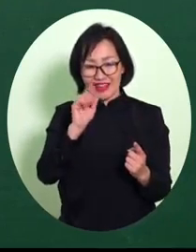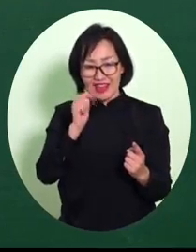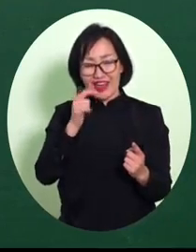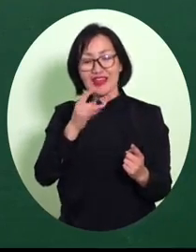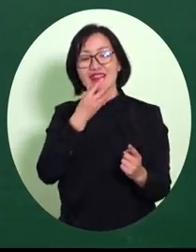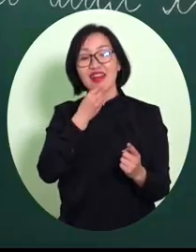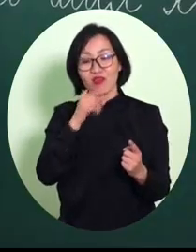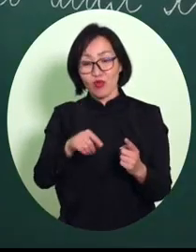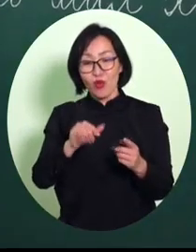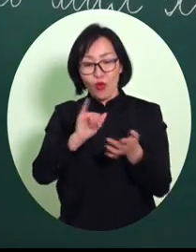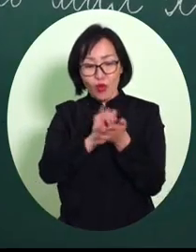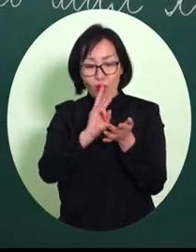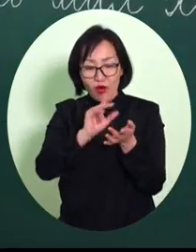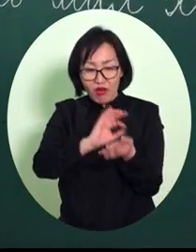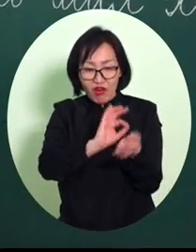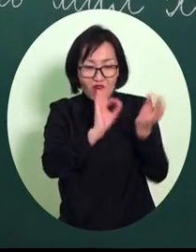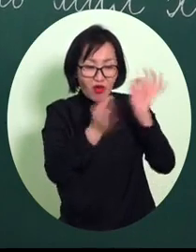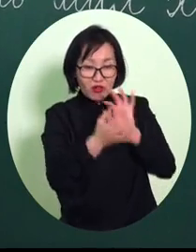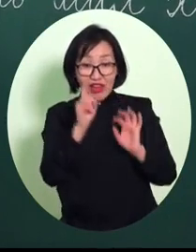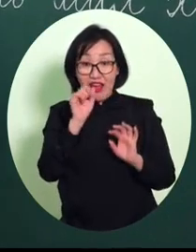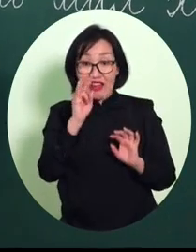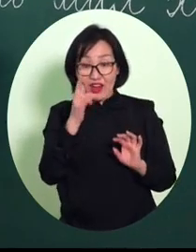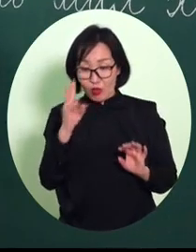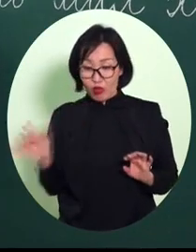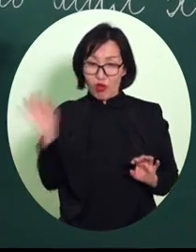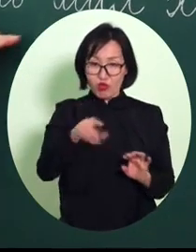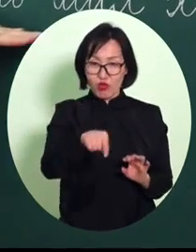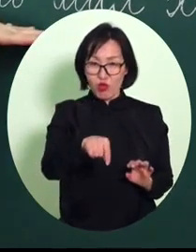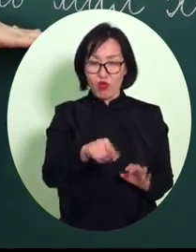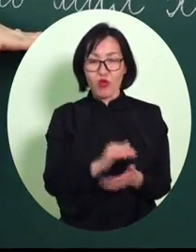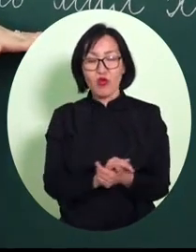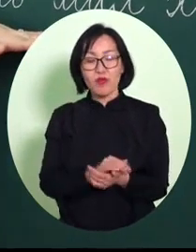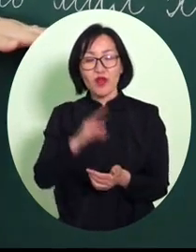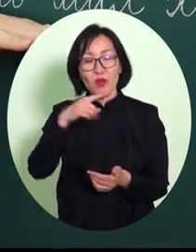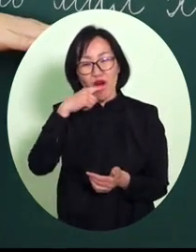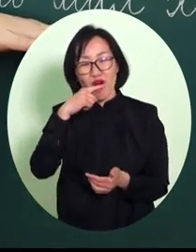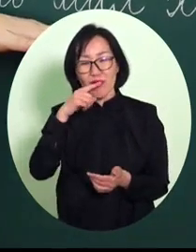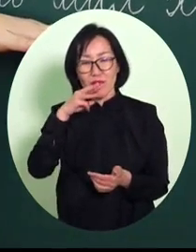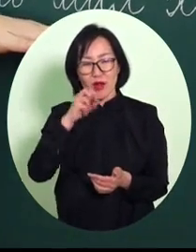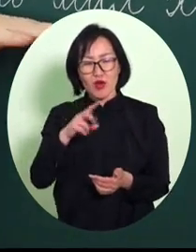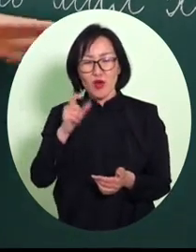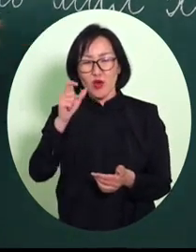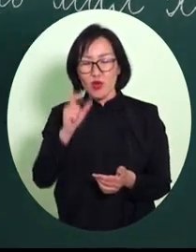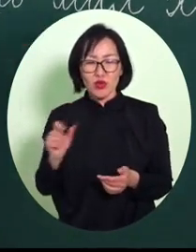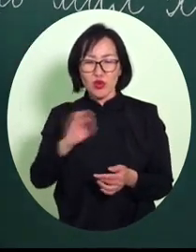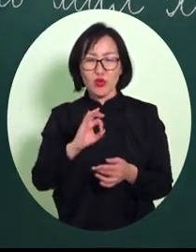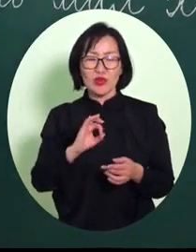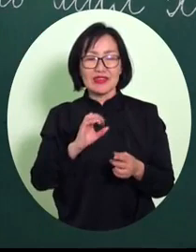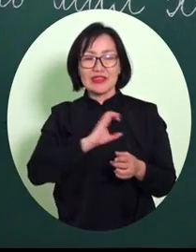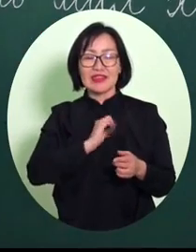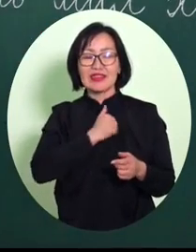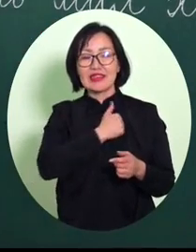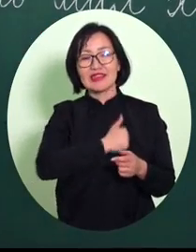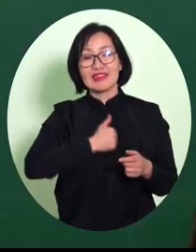сайхан үгээр орлуулсан санааг гаргаж ирсэн байх нь. За тэгвэл морь малгүй хүн зонгүй бүгд сэтгэл